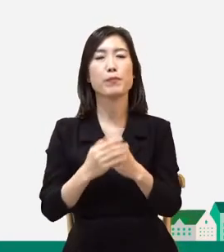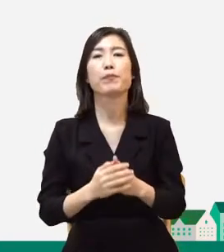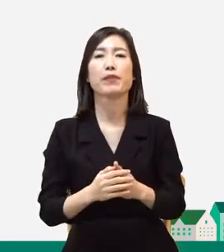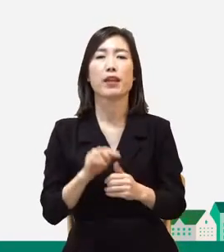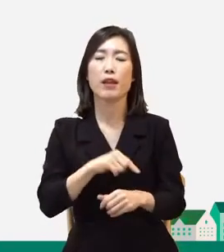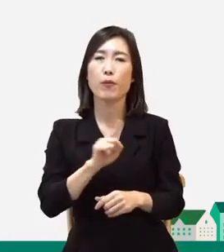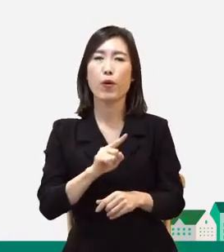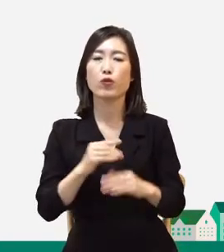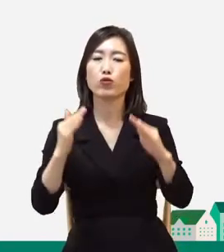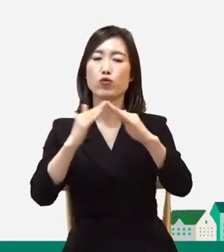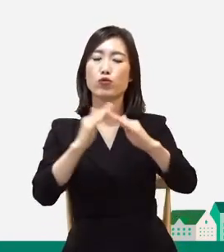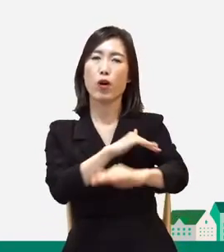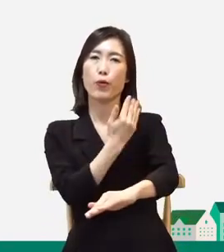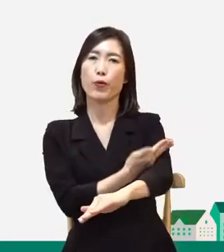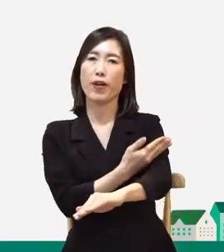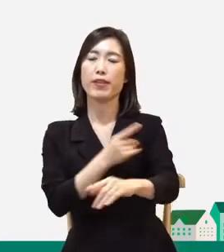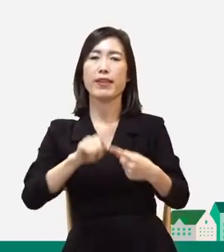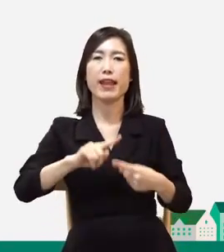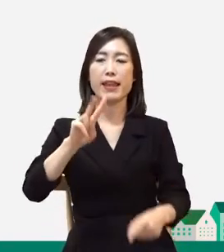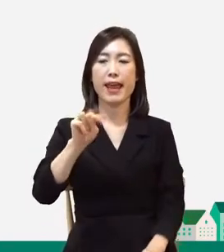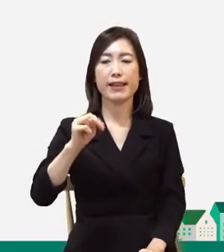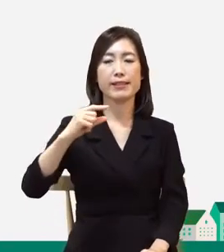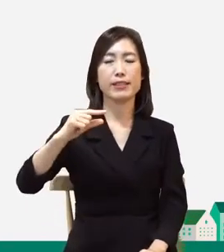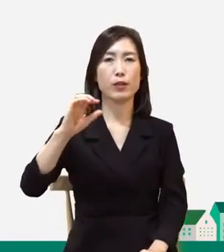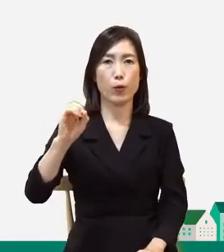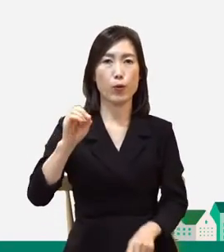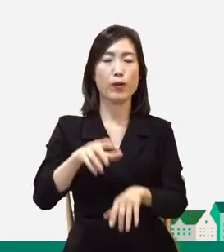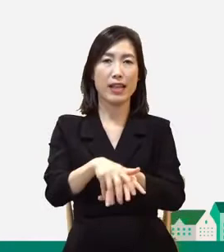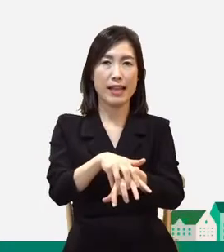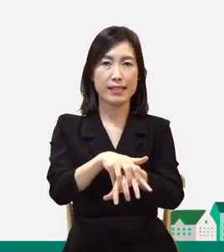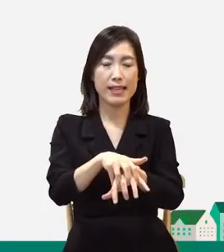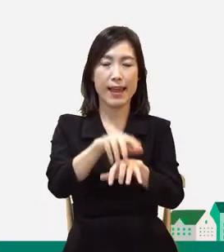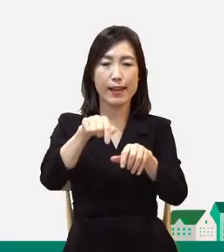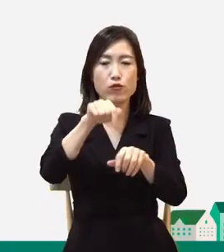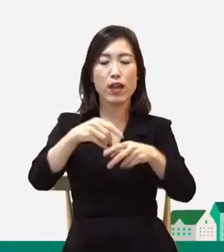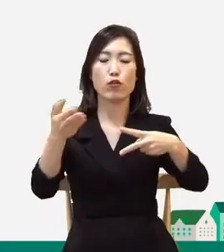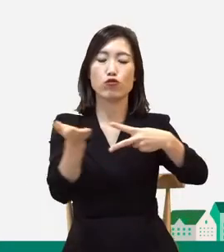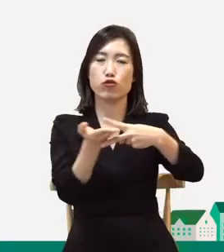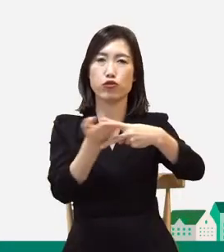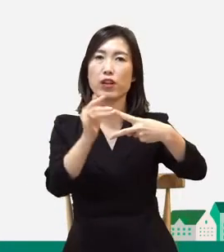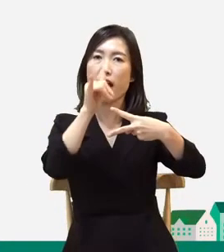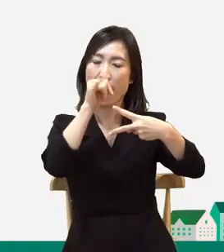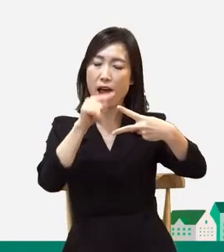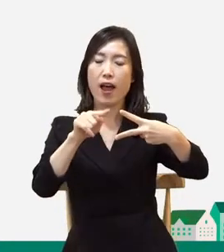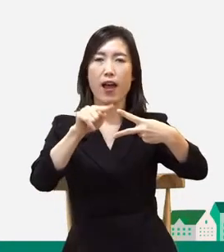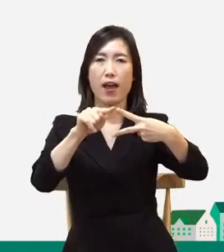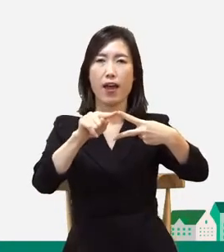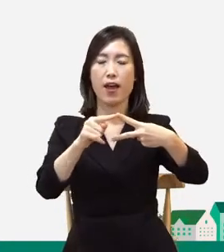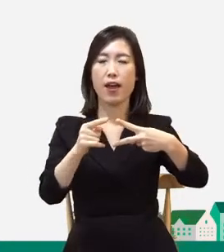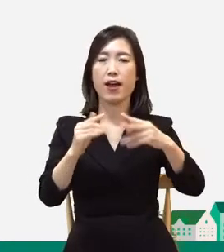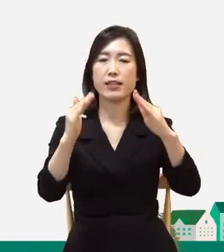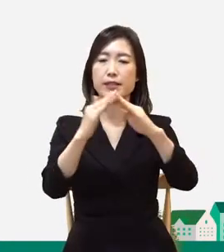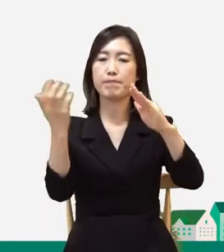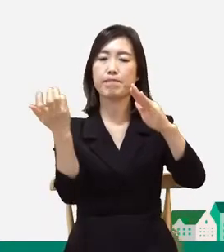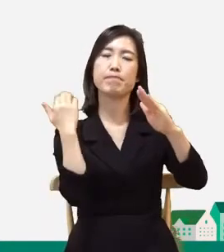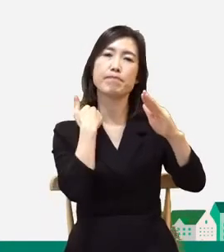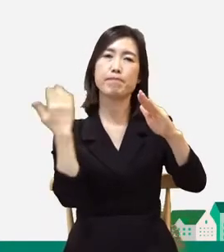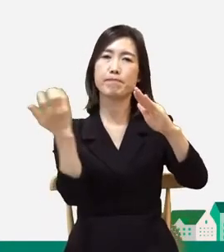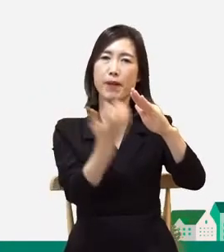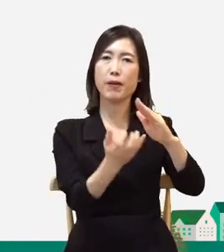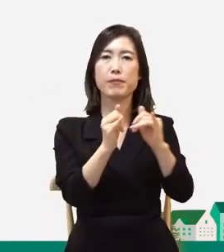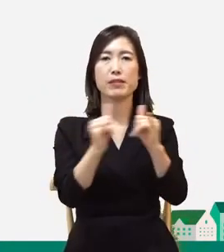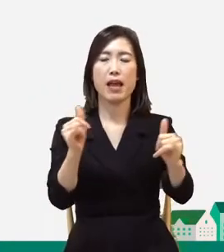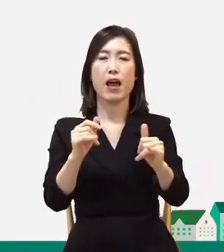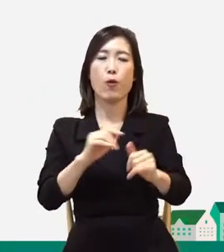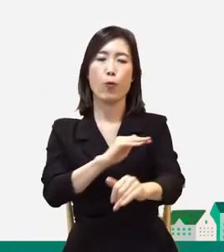주거권 NGO 단체로 두 가지 팀이 있는데 첫 번째는 세입자 권익 보호와 정책 발굴